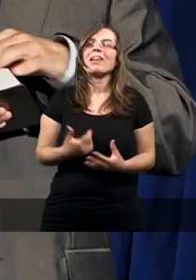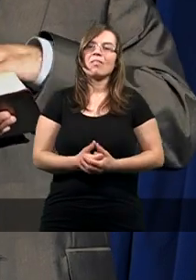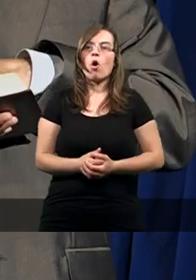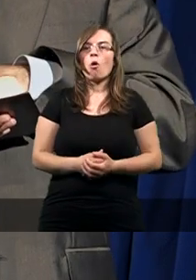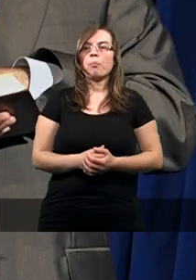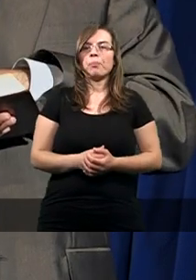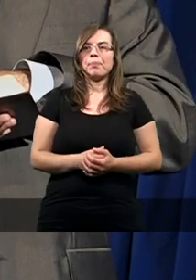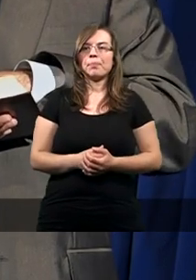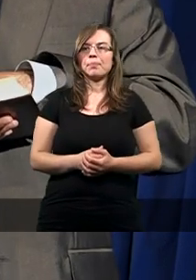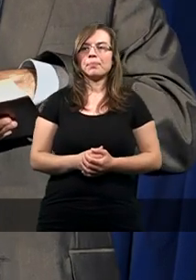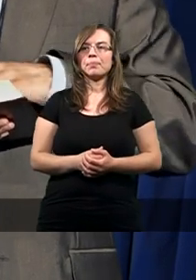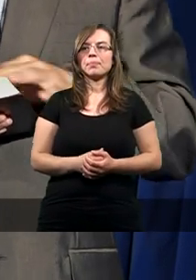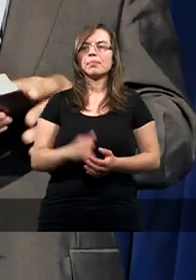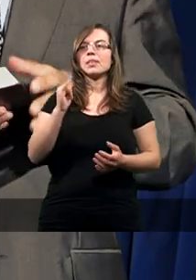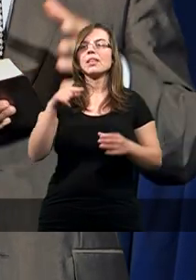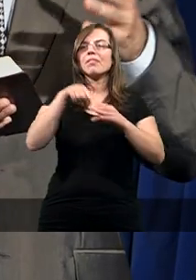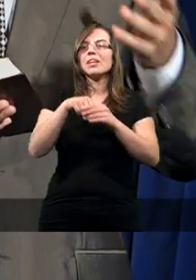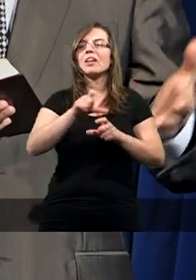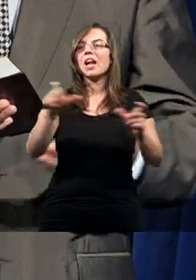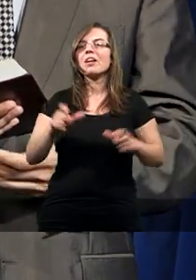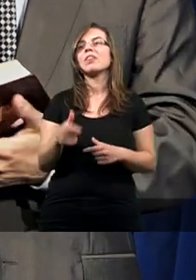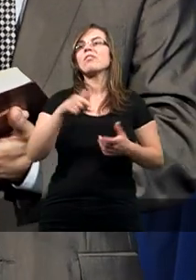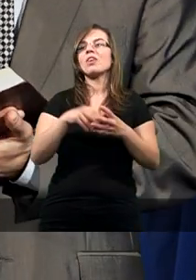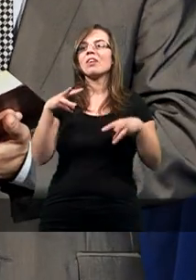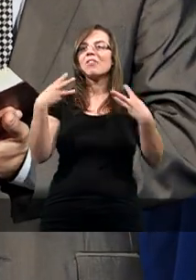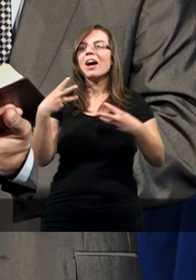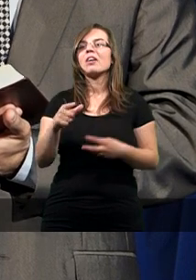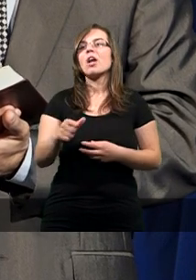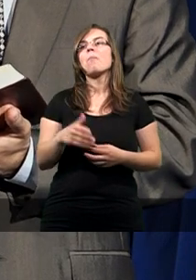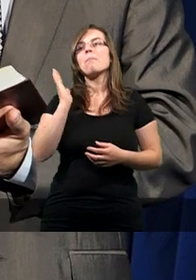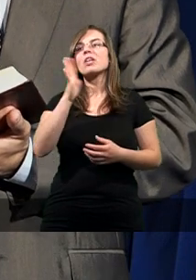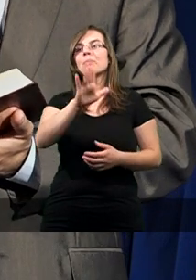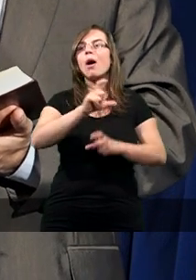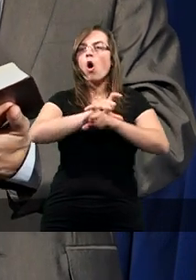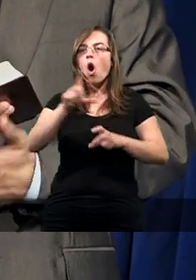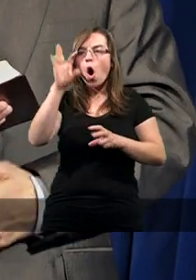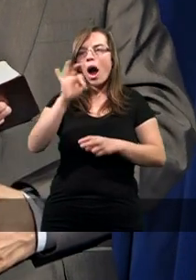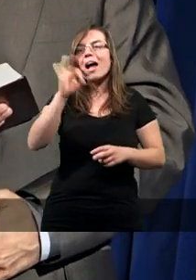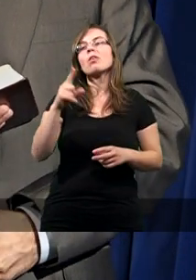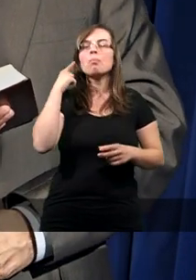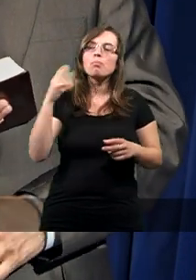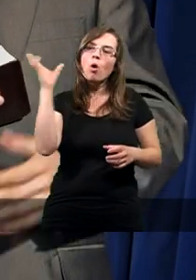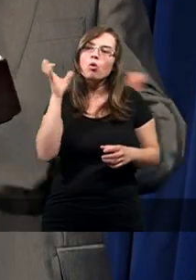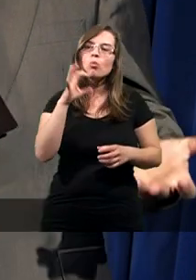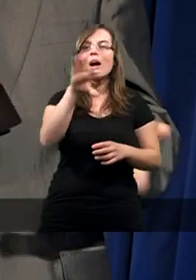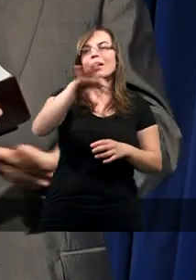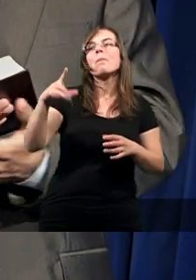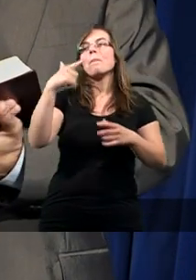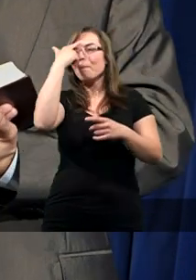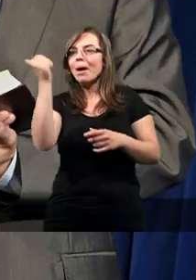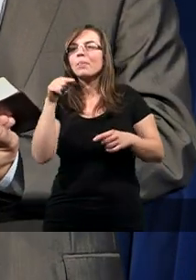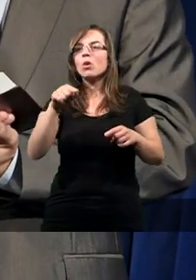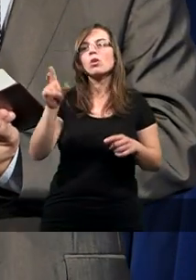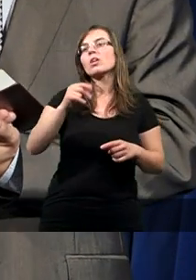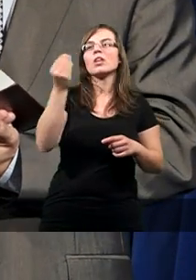mixed up. I didn't marry two individuals. Więc jeżeli ktoś z was kiedyś będzie miał okazję tą kasetę przesłuchać, proszę pamiętajcie